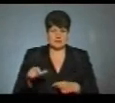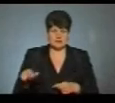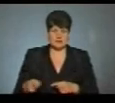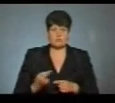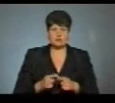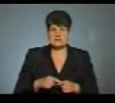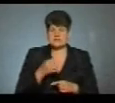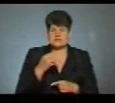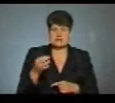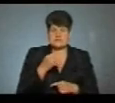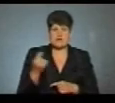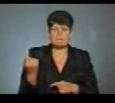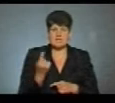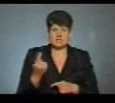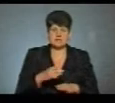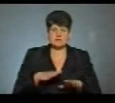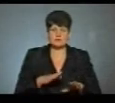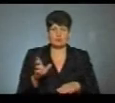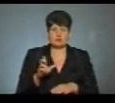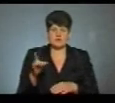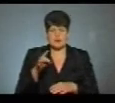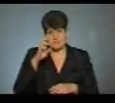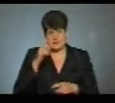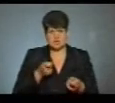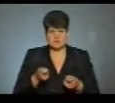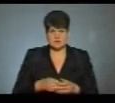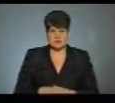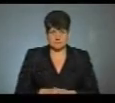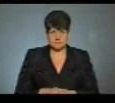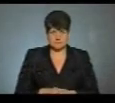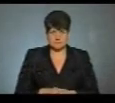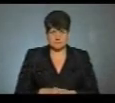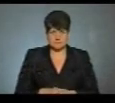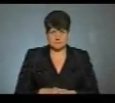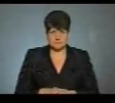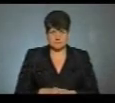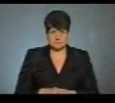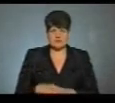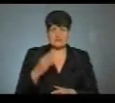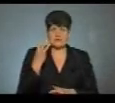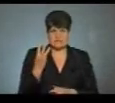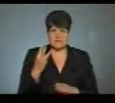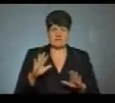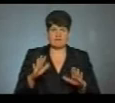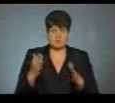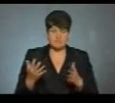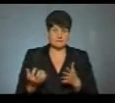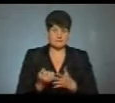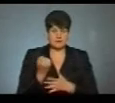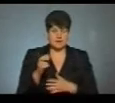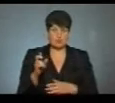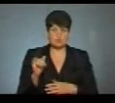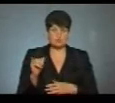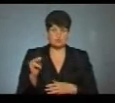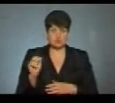перший заступник голови Буджицької райдержадміністрації Богдан Бейко. 3 випадки виявили у